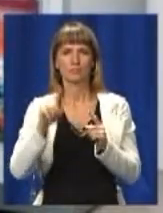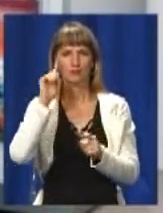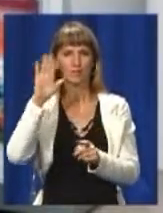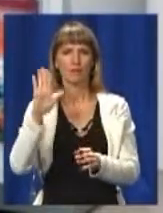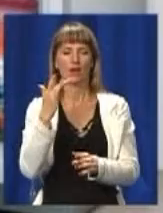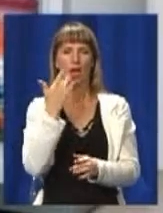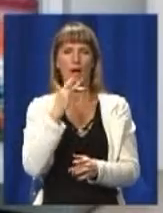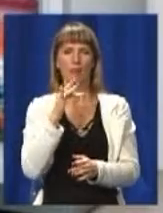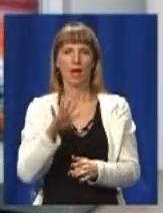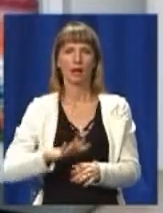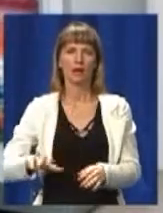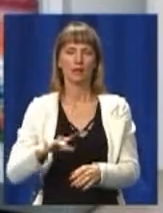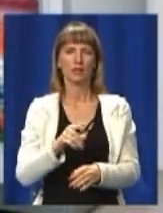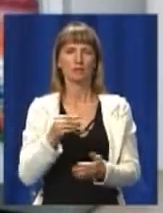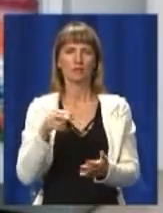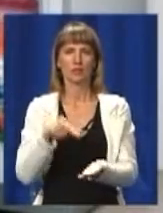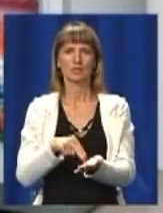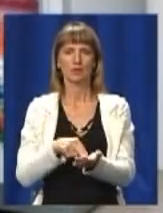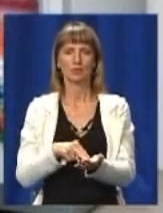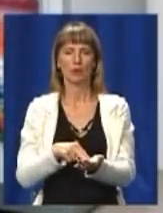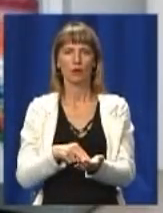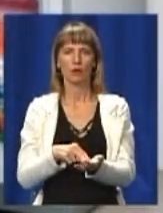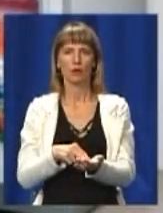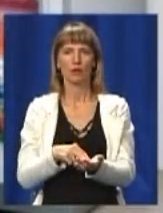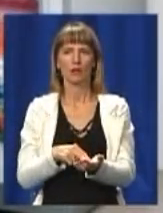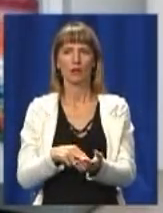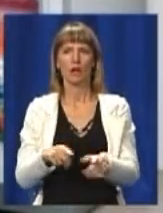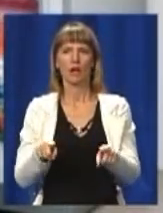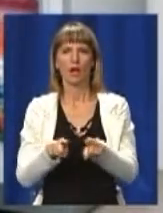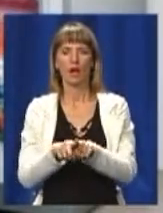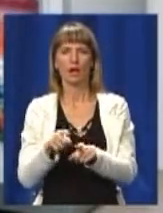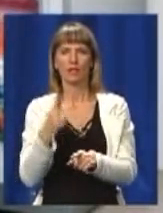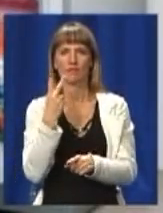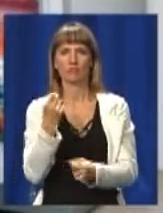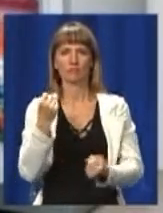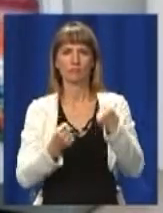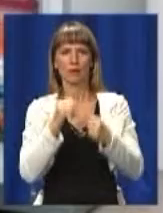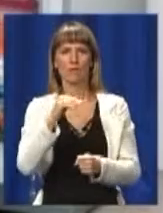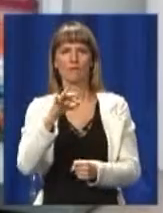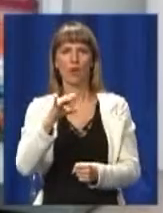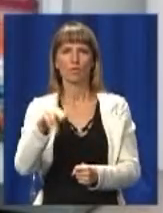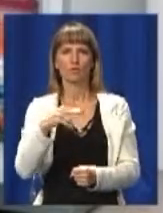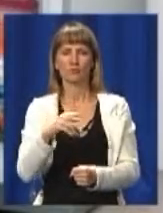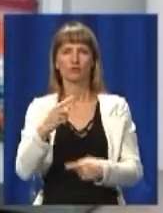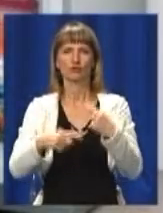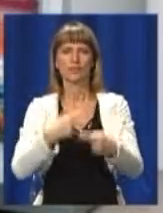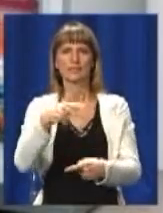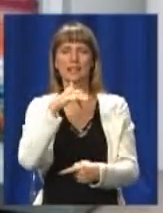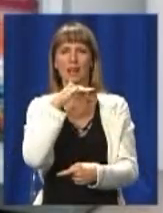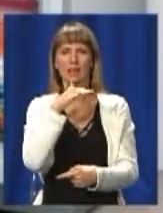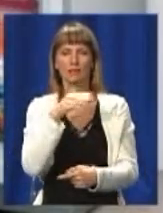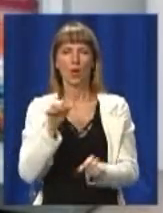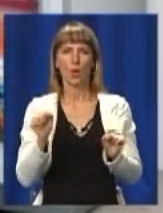Америці. Щоправда, коштував цей прилад як два автомобілі Ford. А вже через 30 років холодильники